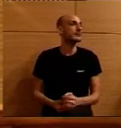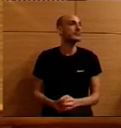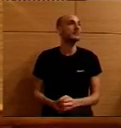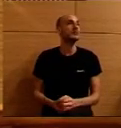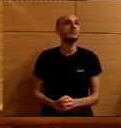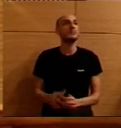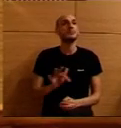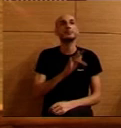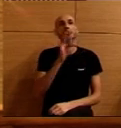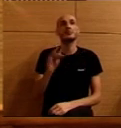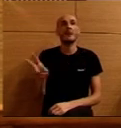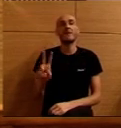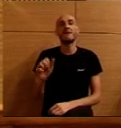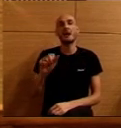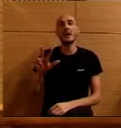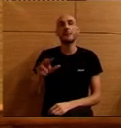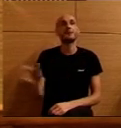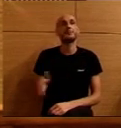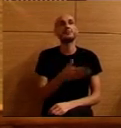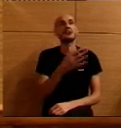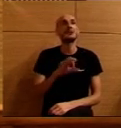Davall. Senyor Gimeno.